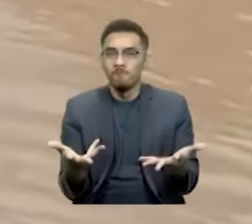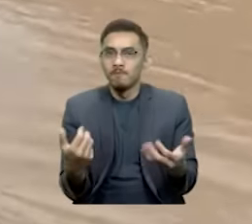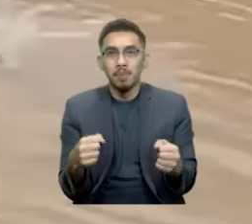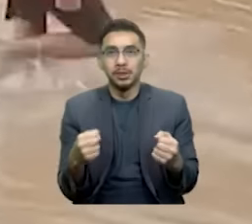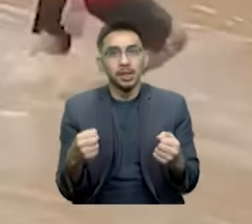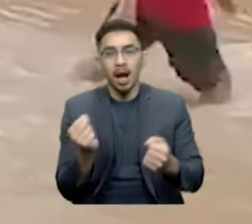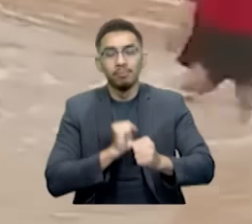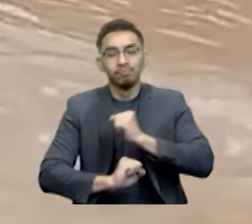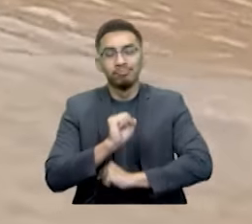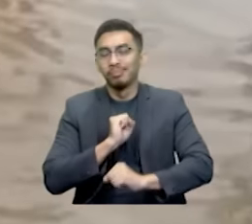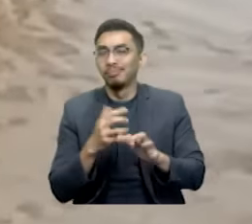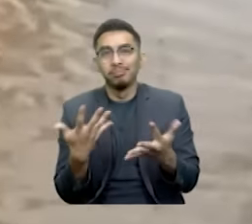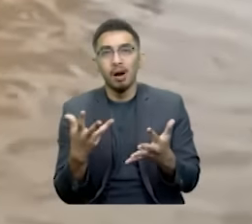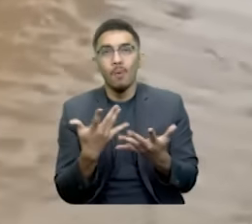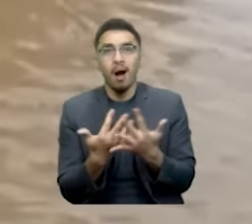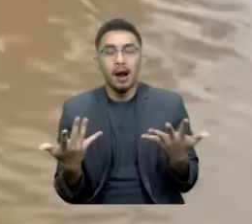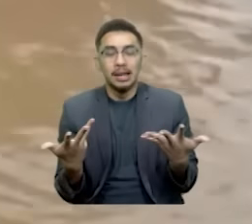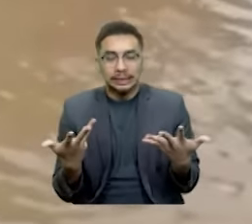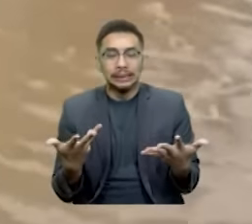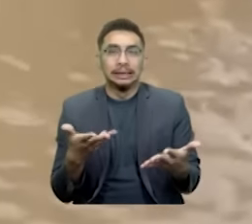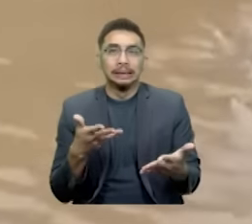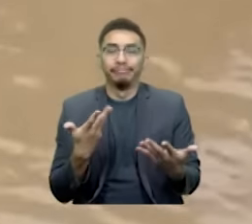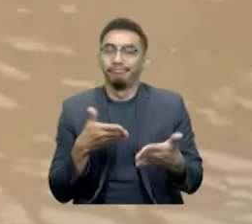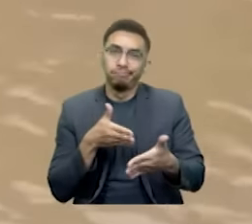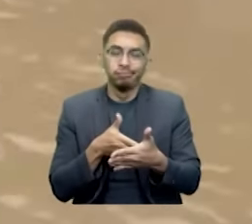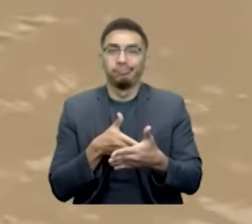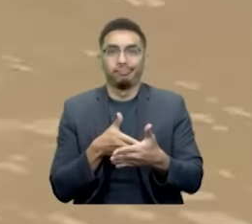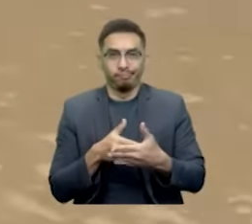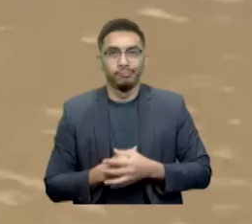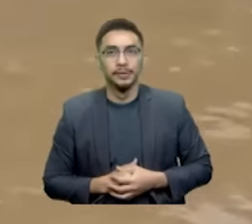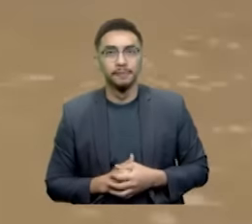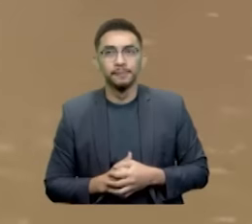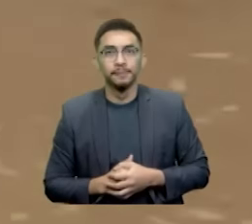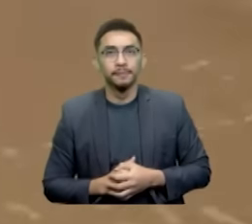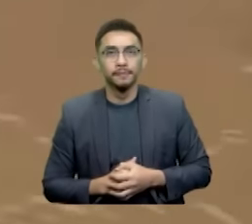amblas membuat aktivitas warga terganggu.